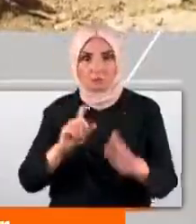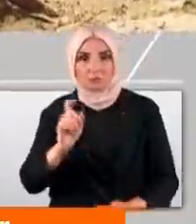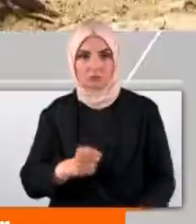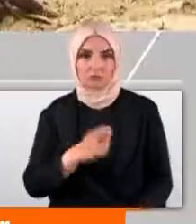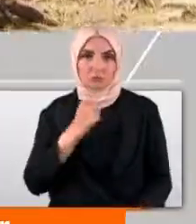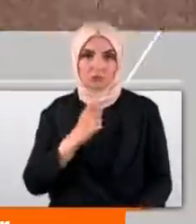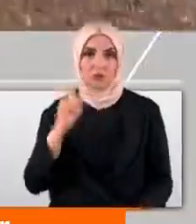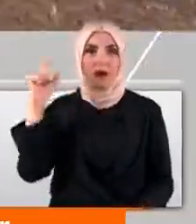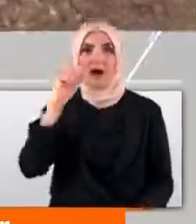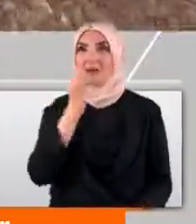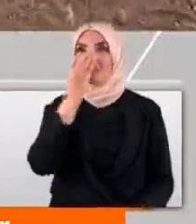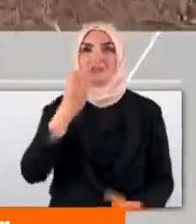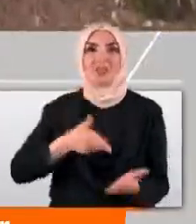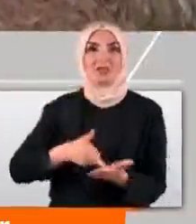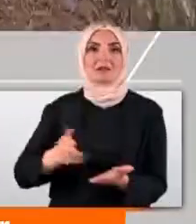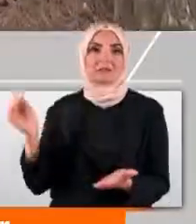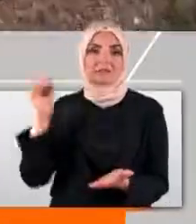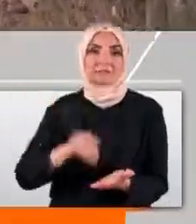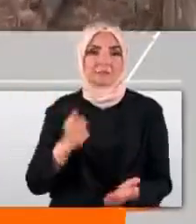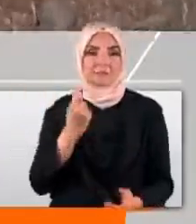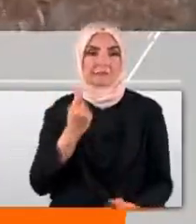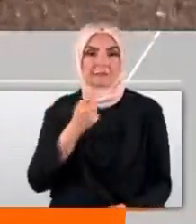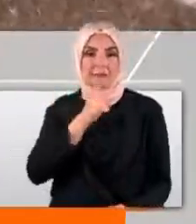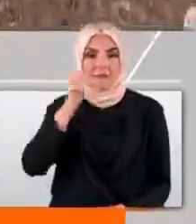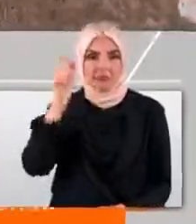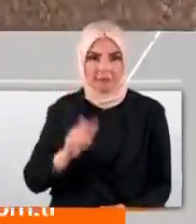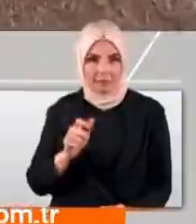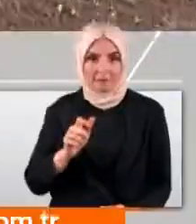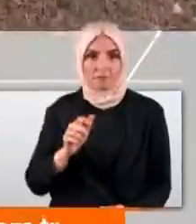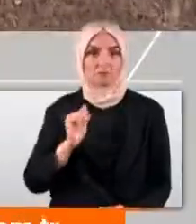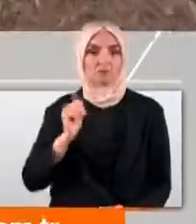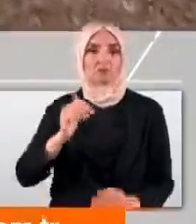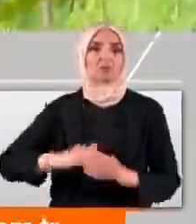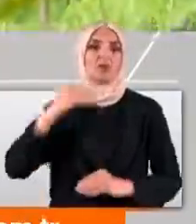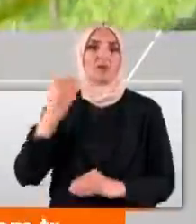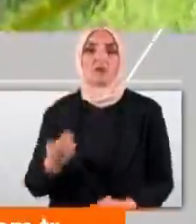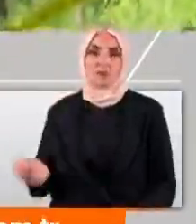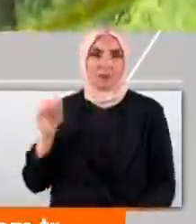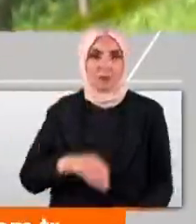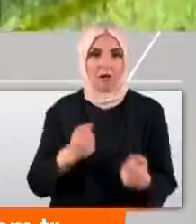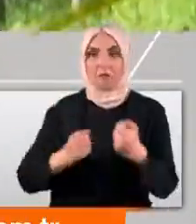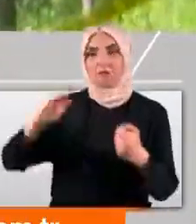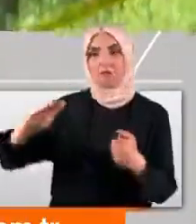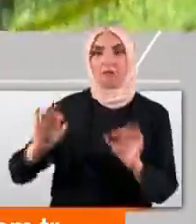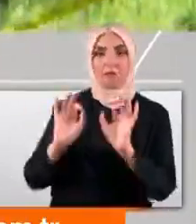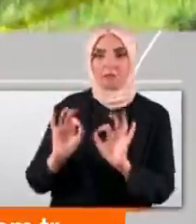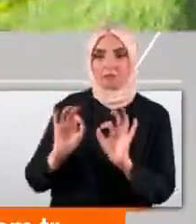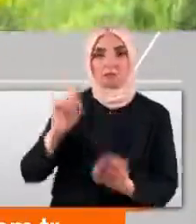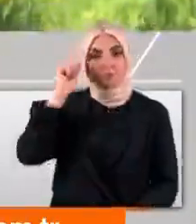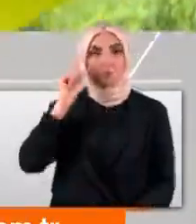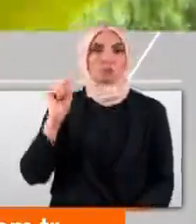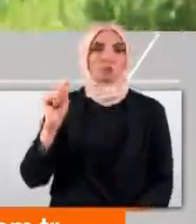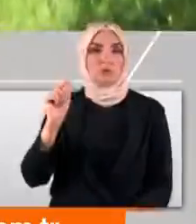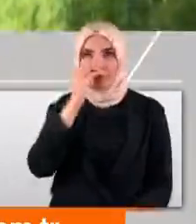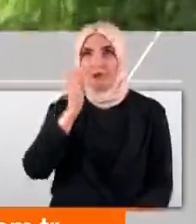sonra yeniden tarlaya geldiğinde aynı aracın yerinde durduğunu gördü. Durumdan şüphelendi ve bunun üzerine ağaçlık alana